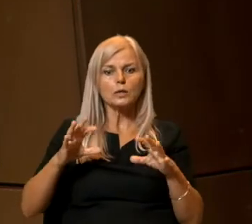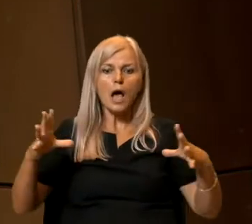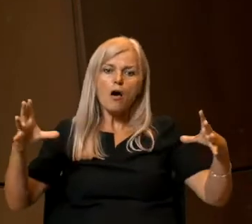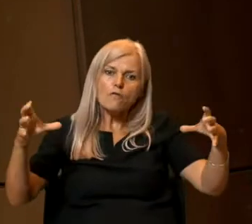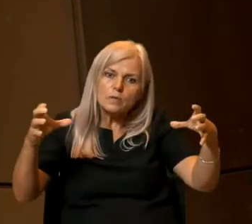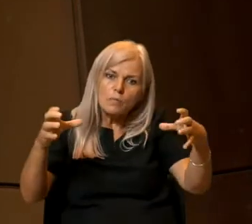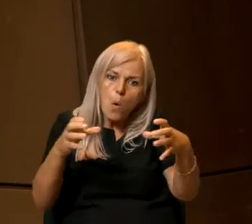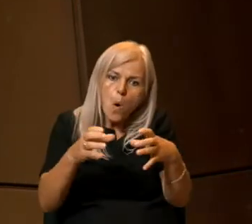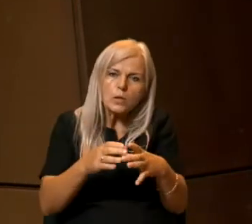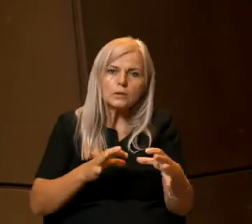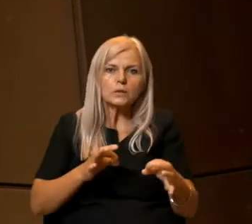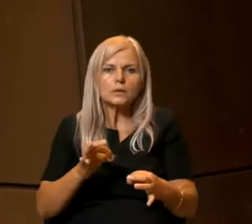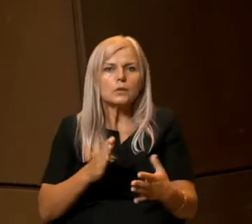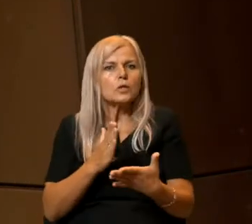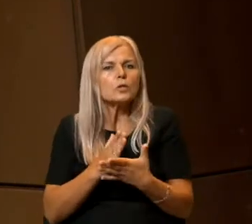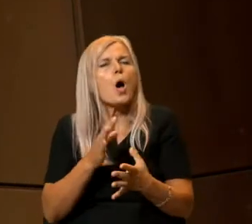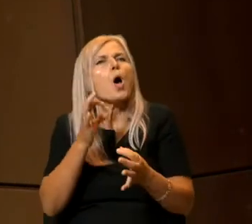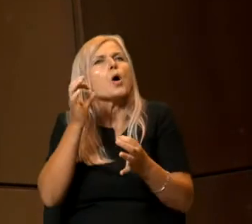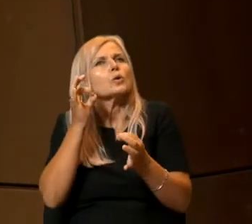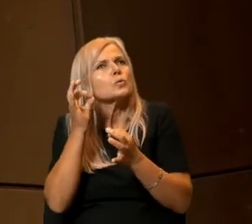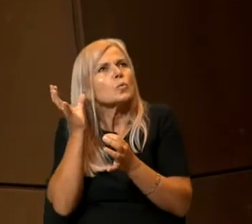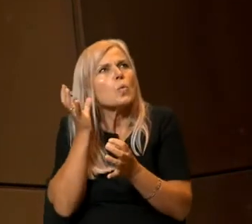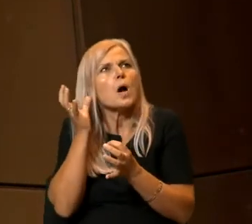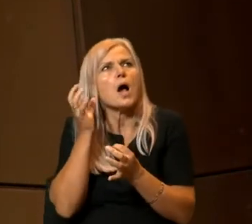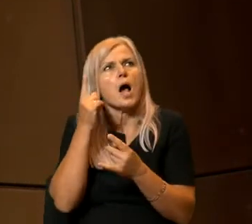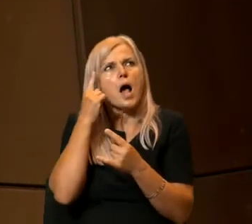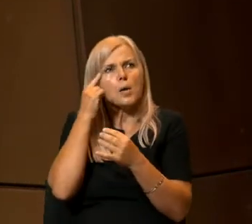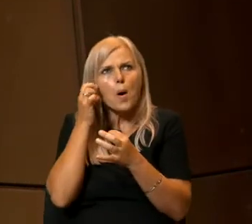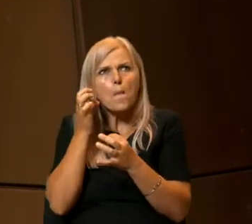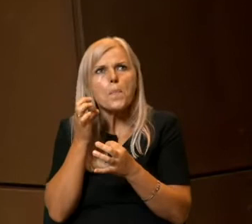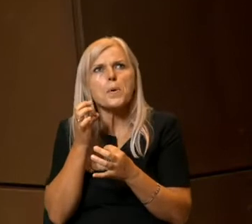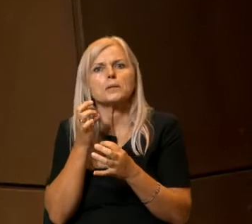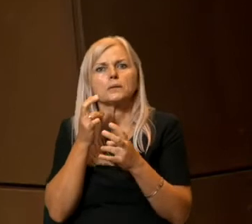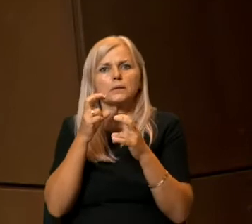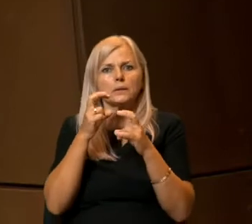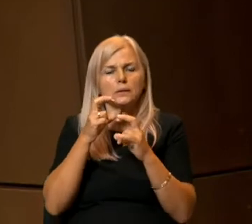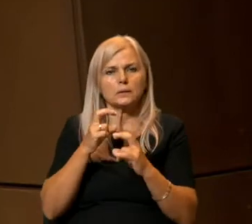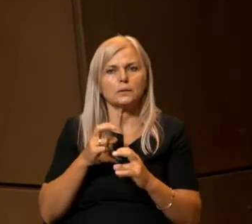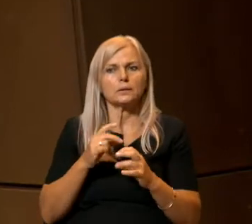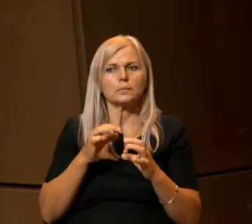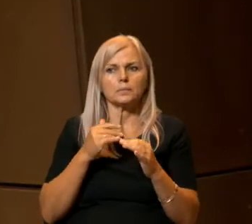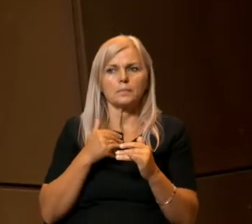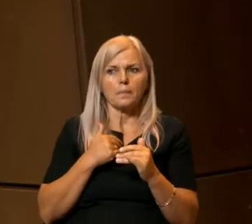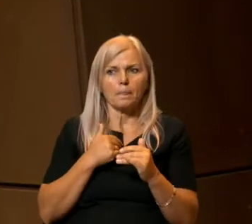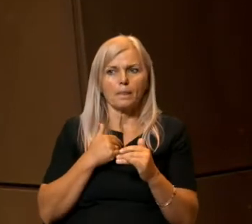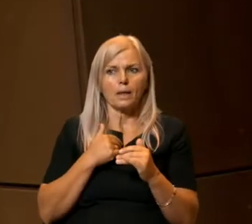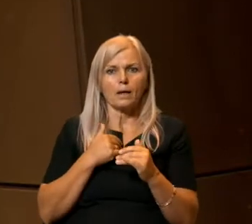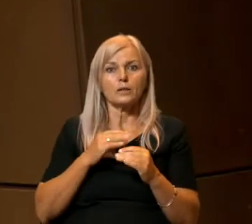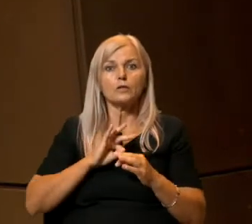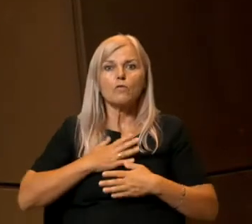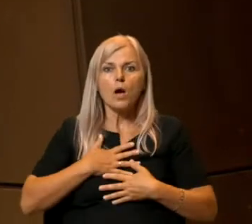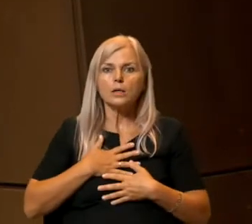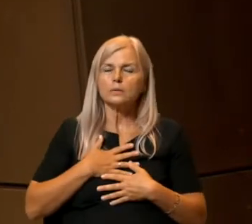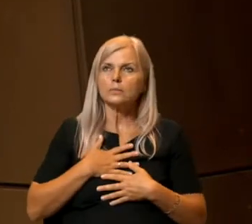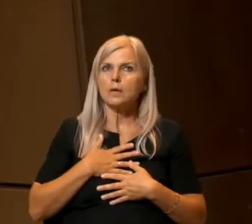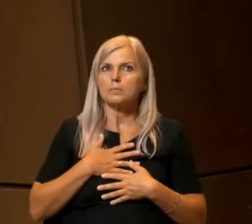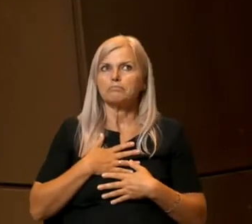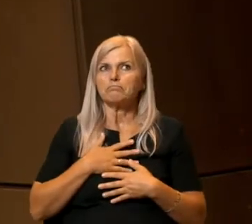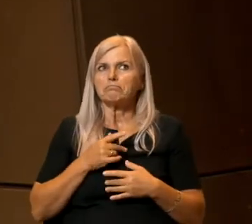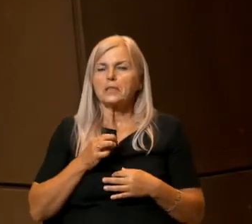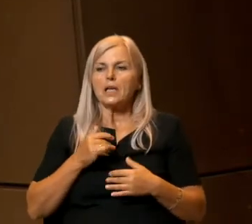oznacza wsłuchiwanie się w nią i każdym swoim tchnieniem